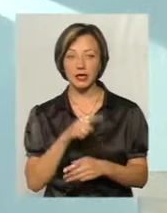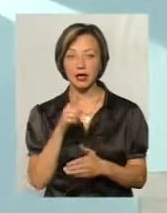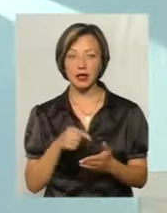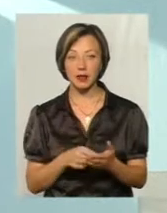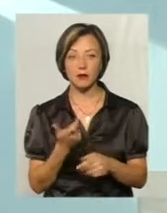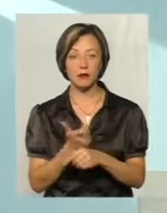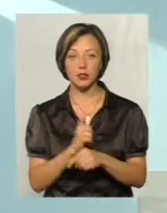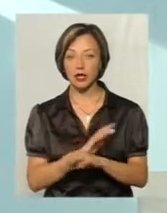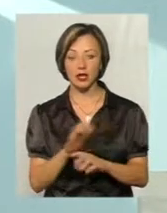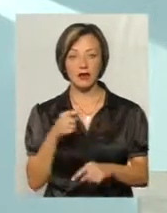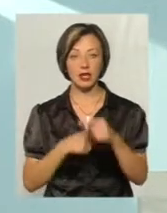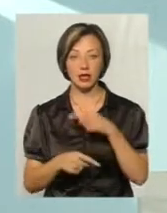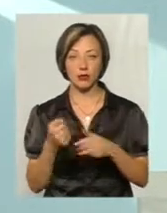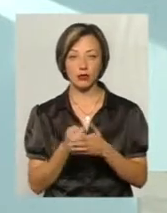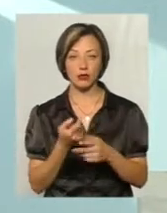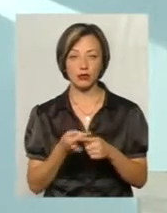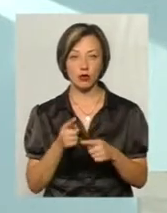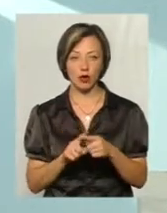як кажуть, більше не вертались до нього.